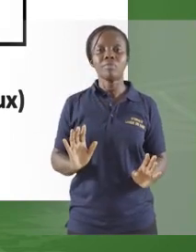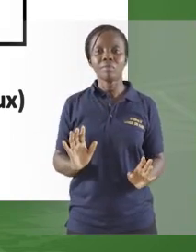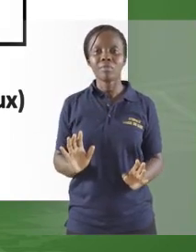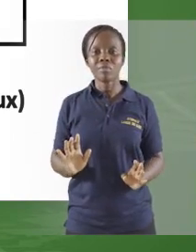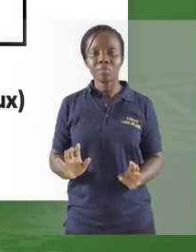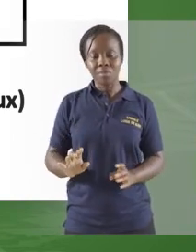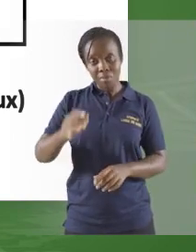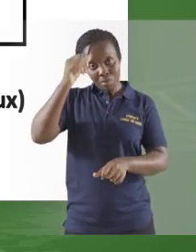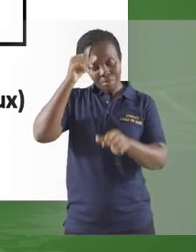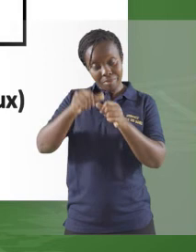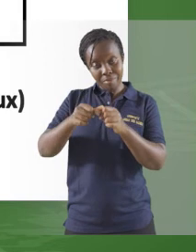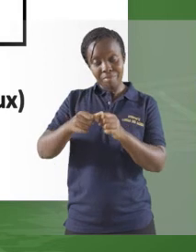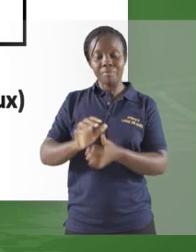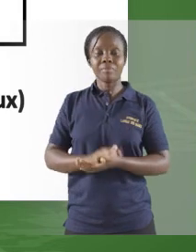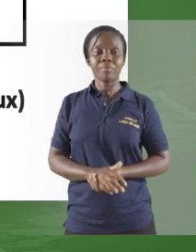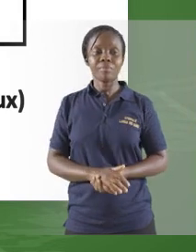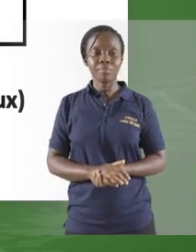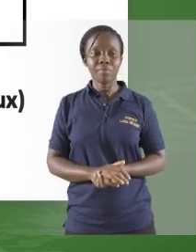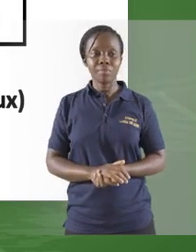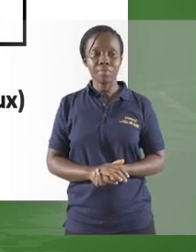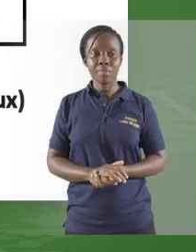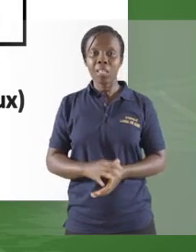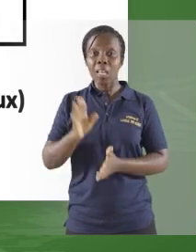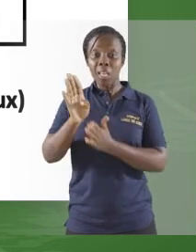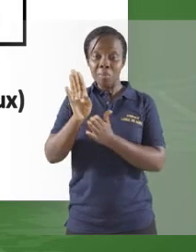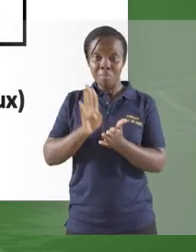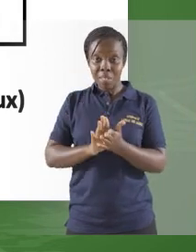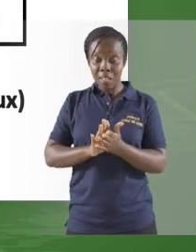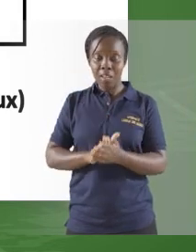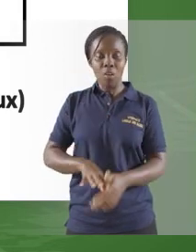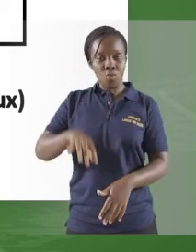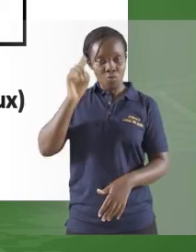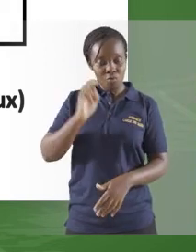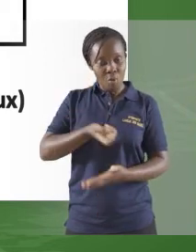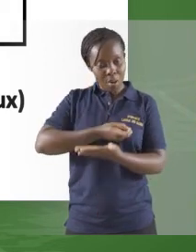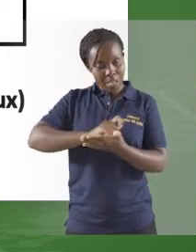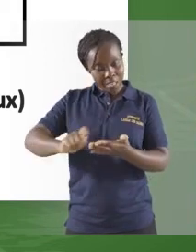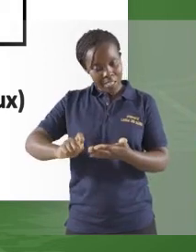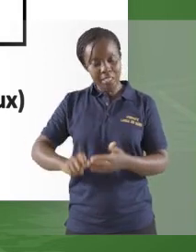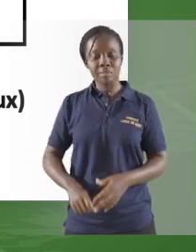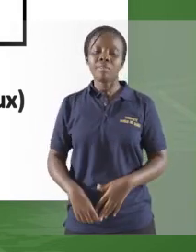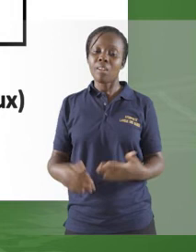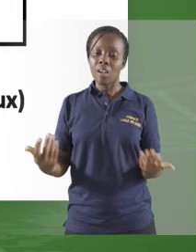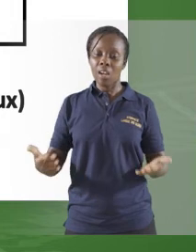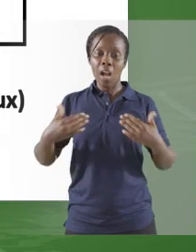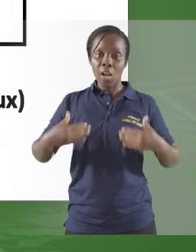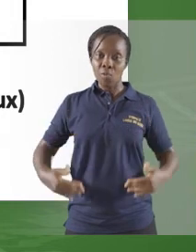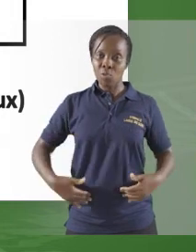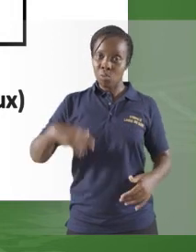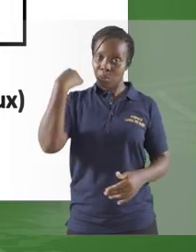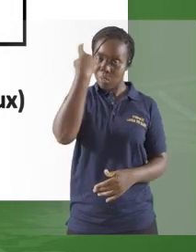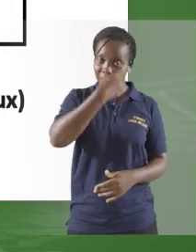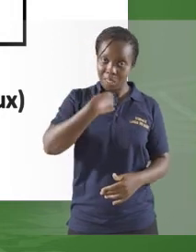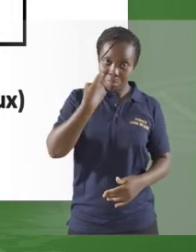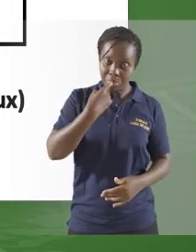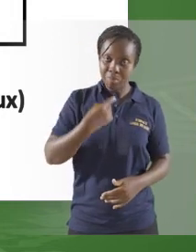Je rappelle pour dire que le bilan est phénotypique. Et en plus d'être phénotypique,